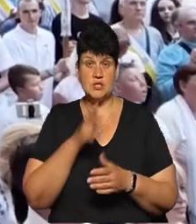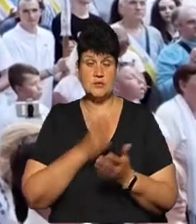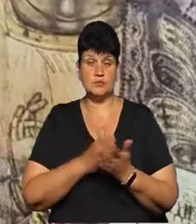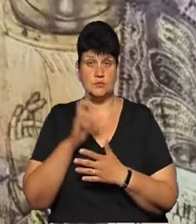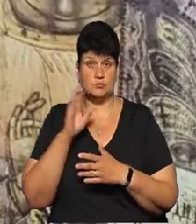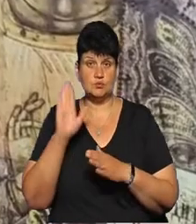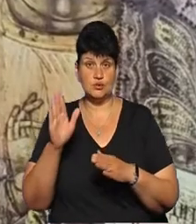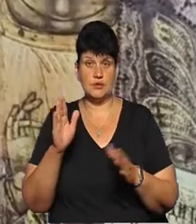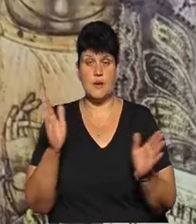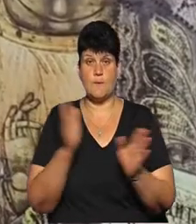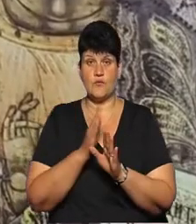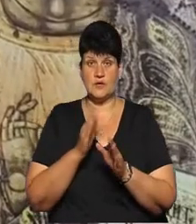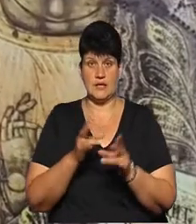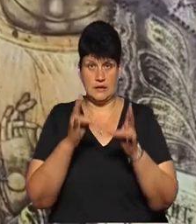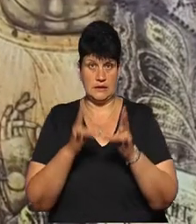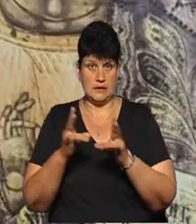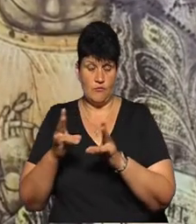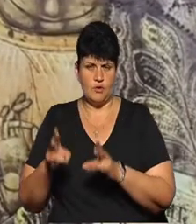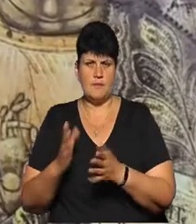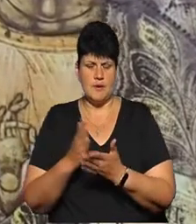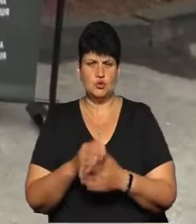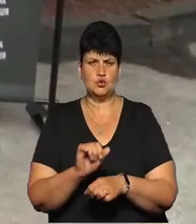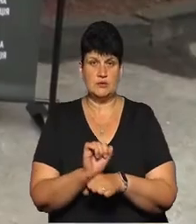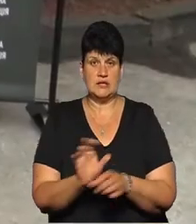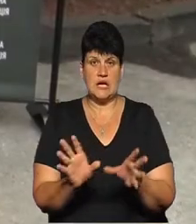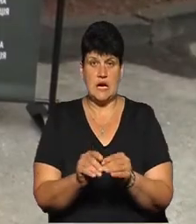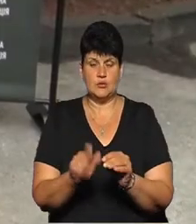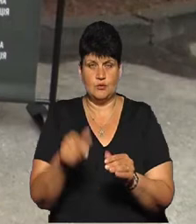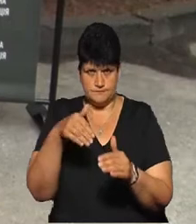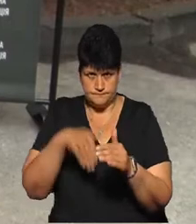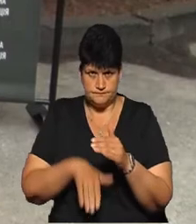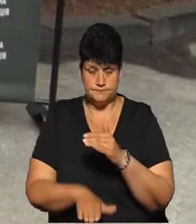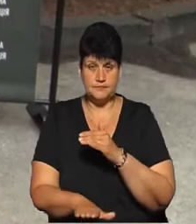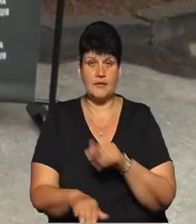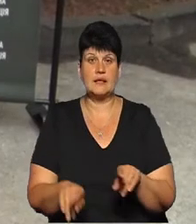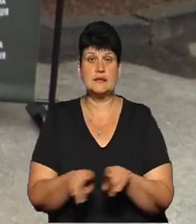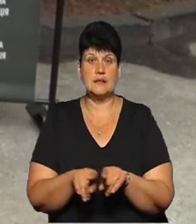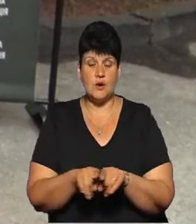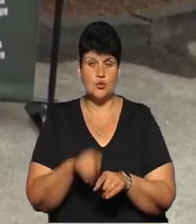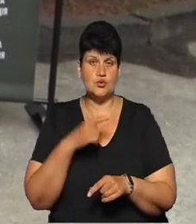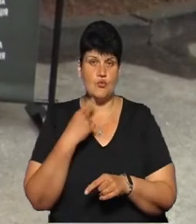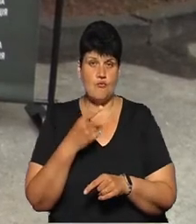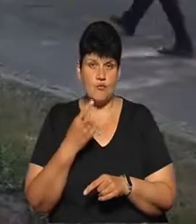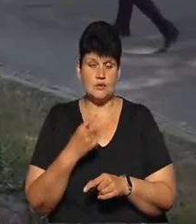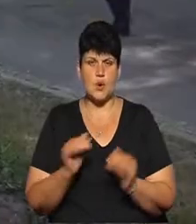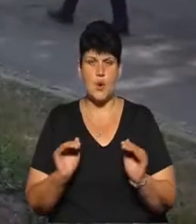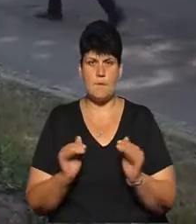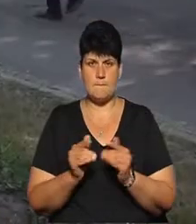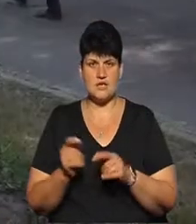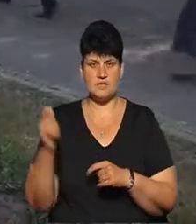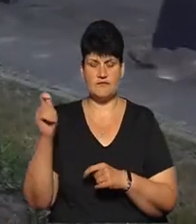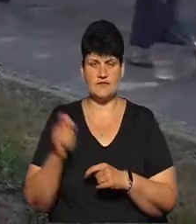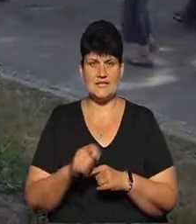тривога, їх мають зупинити та разом із людьми спуститися в укриття. Також, каже Олександр Богомол, обмежать в'їзд у Зерваницю.